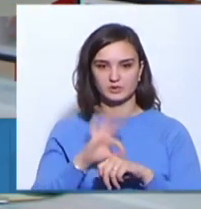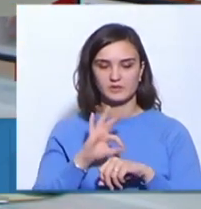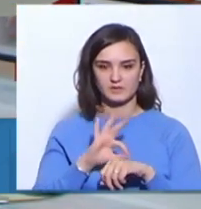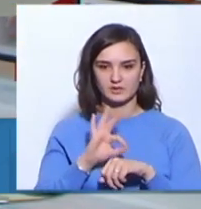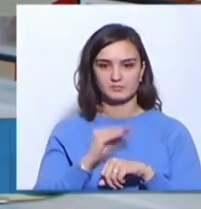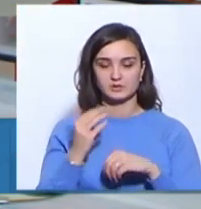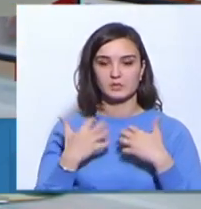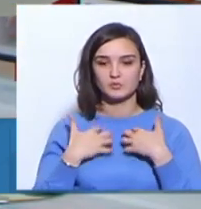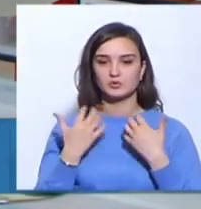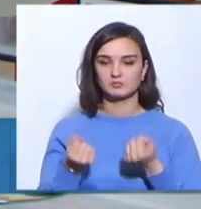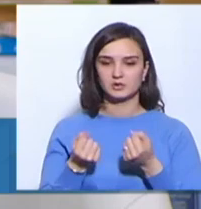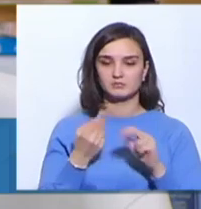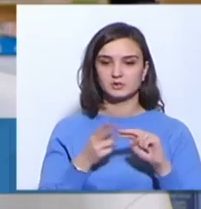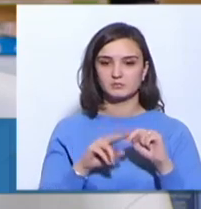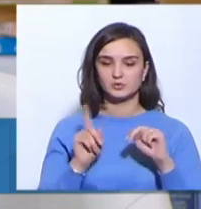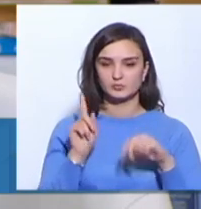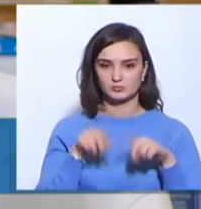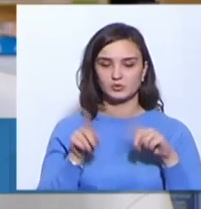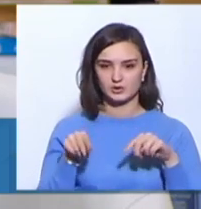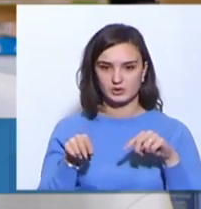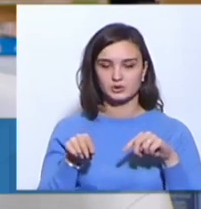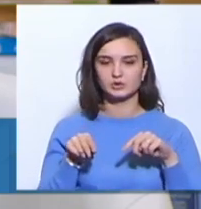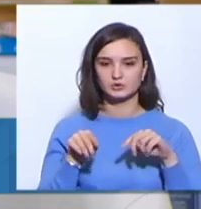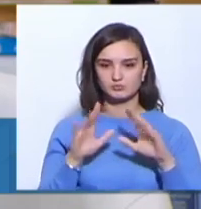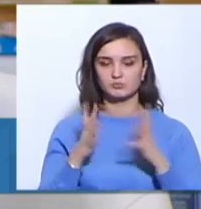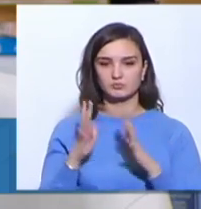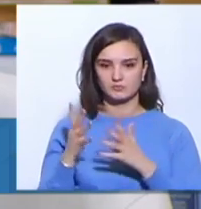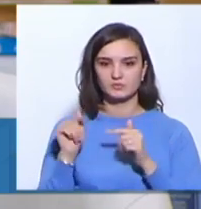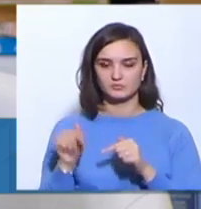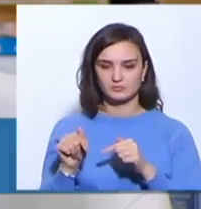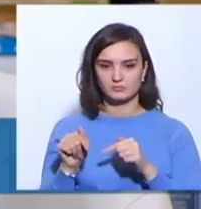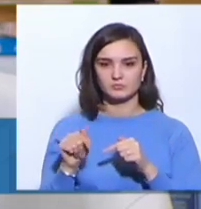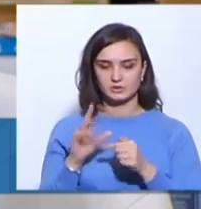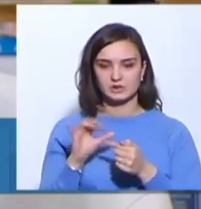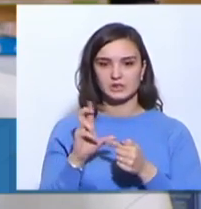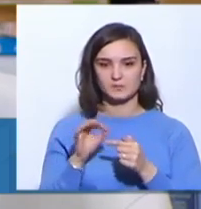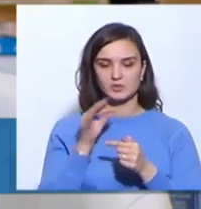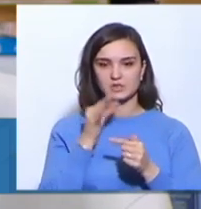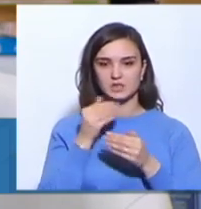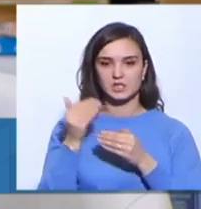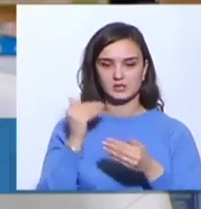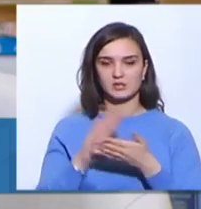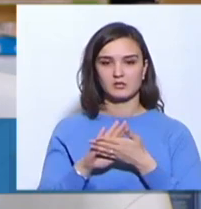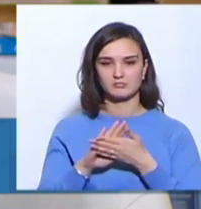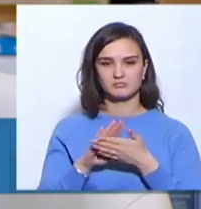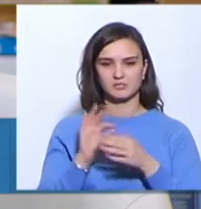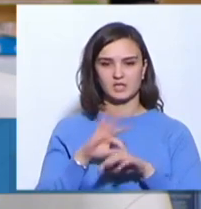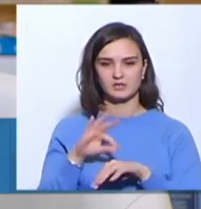სრული გამოჯანმრთელების, იმიტომ რომ ზოგიერთ შემთხვევაში გამოვლინდება კიბოს წინარე დაავადებები